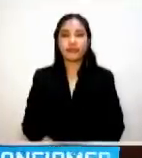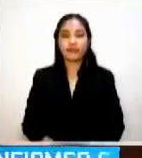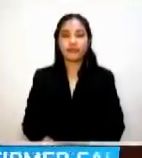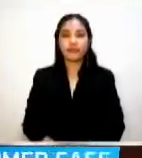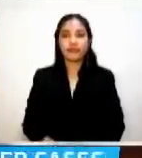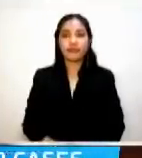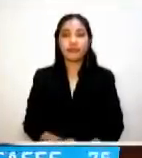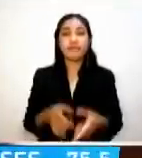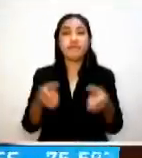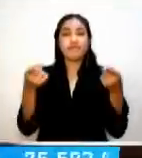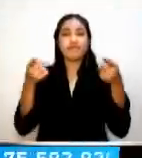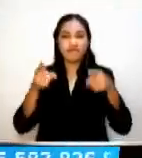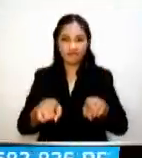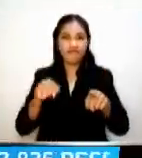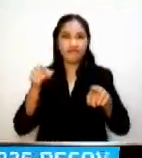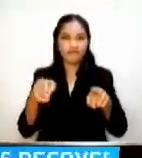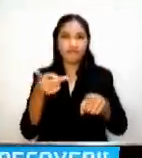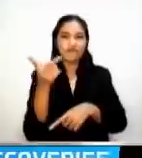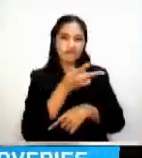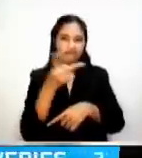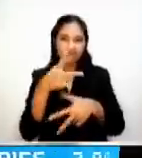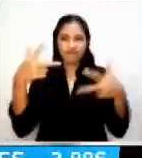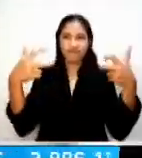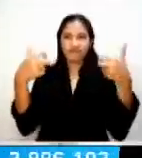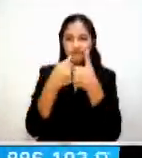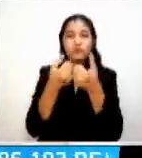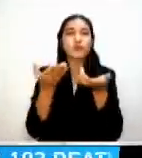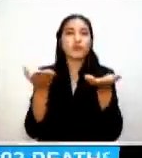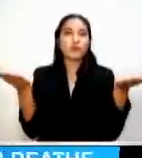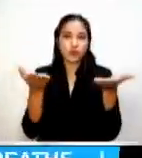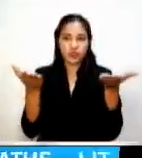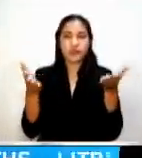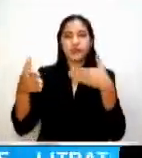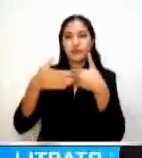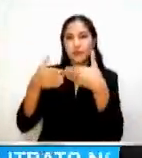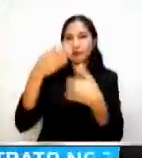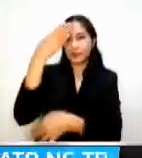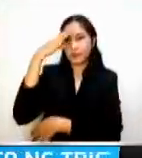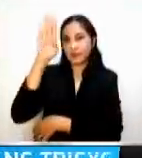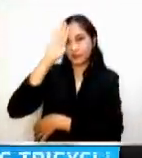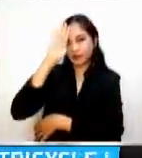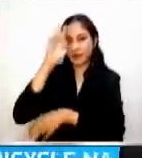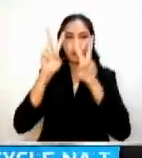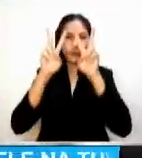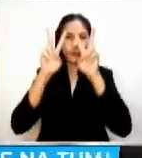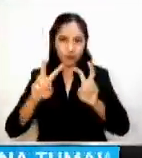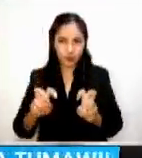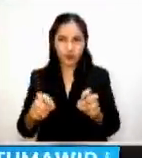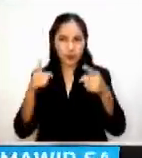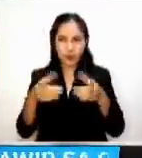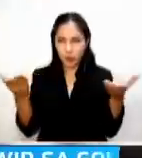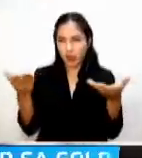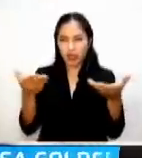Nagbanggaan ang dalawang motor tanker ships malapit sa baybayin ng Cavite City. Ayon sa imbestigasyon, may kargang gasolina ang tanker na